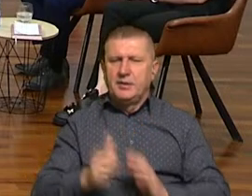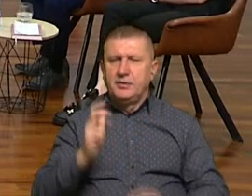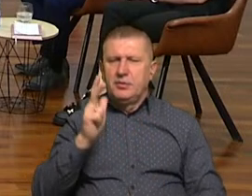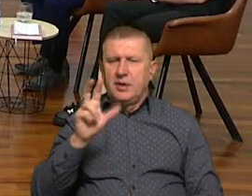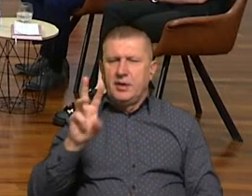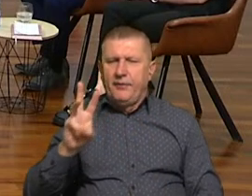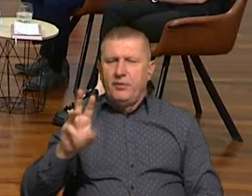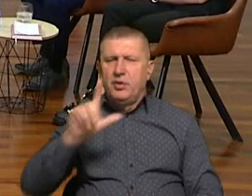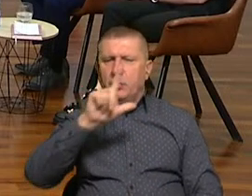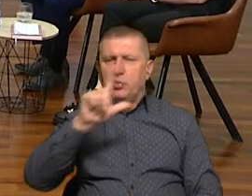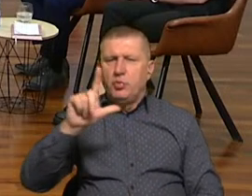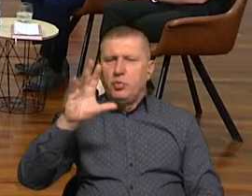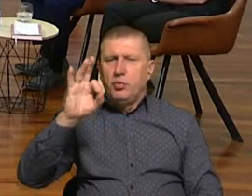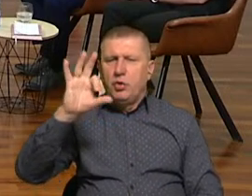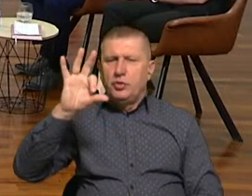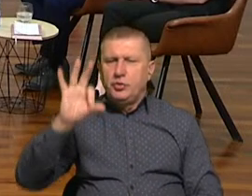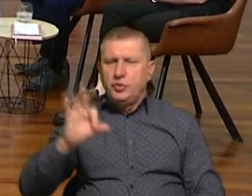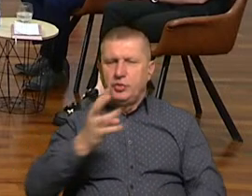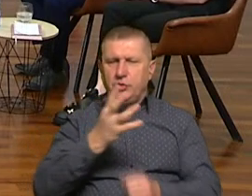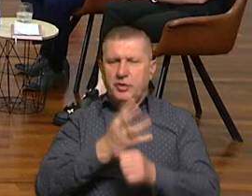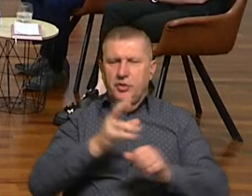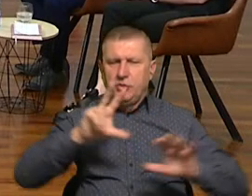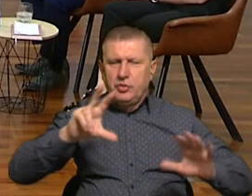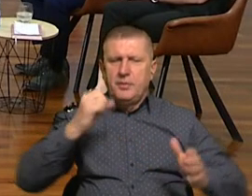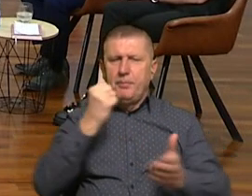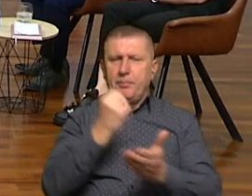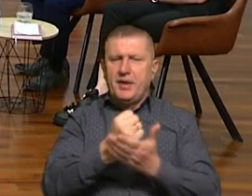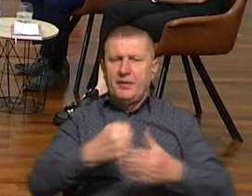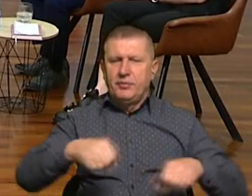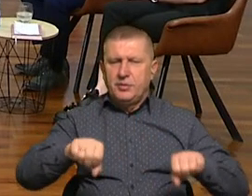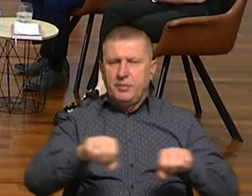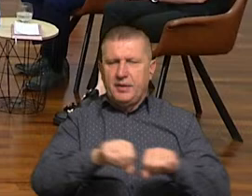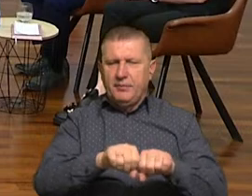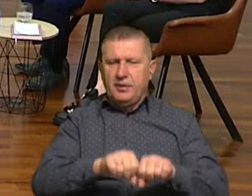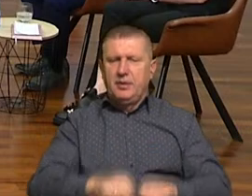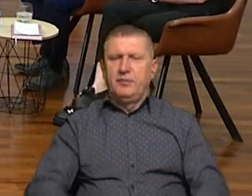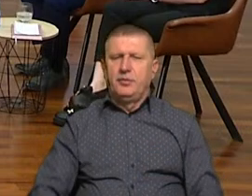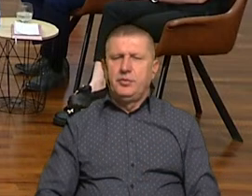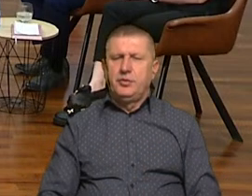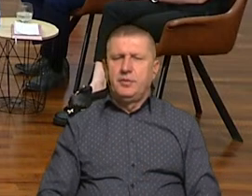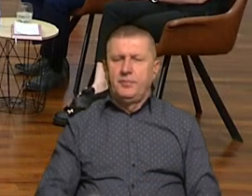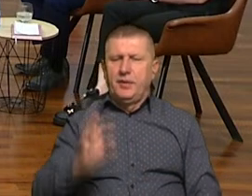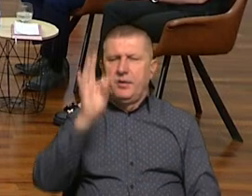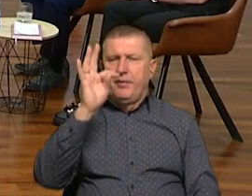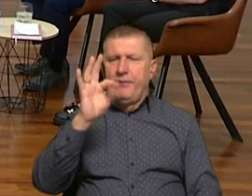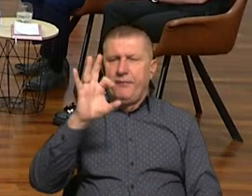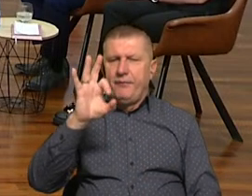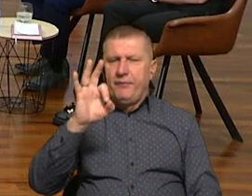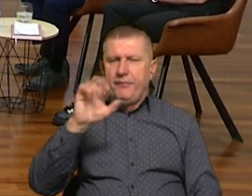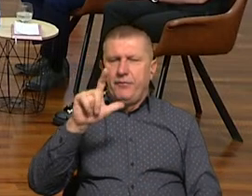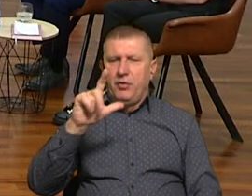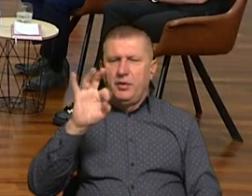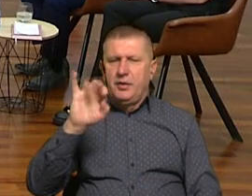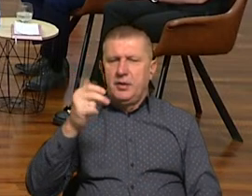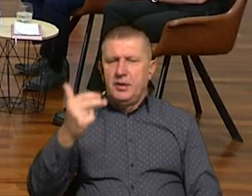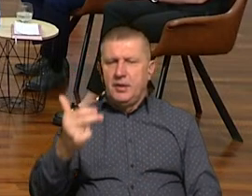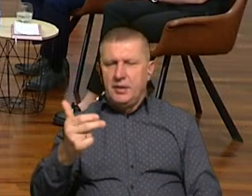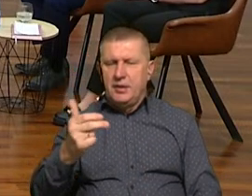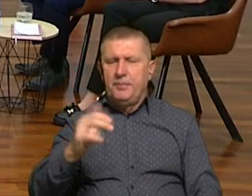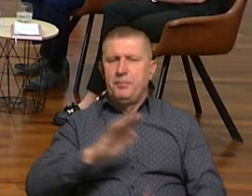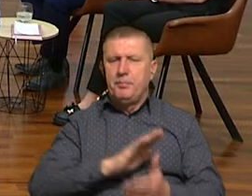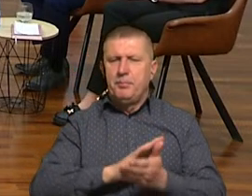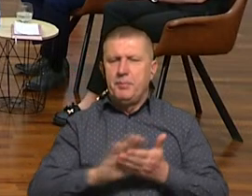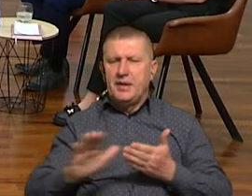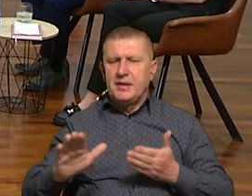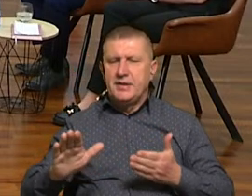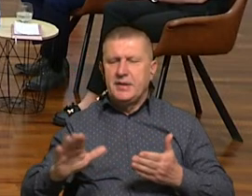dobry. Konrad Łoś, lat 48, Prawo i Sprawiedliwość. Bronisław Foltyn, lat 49, KWW